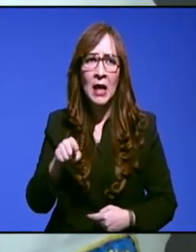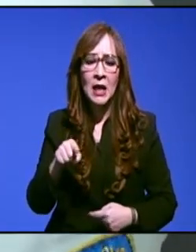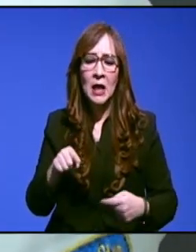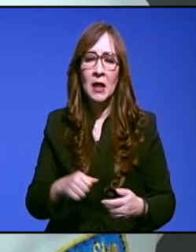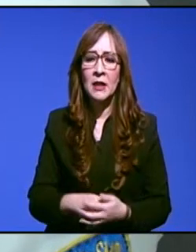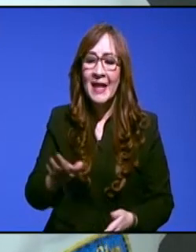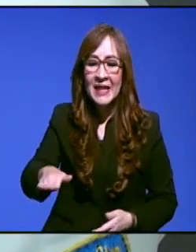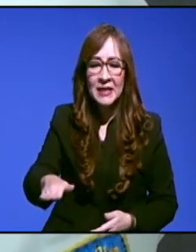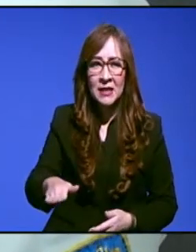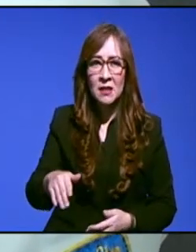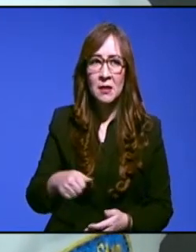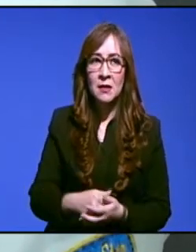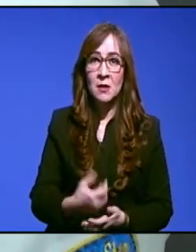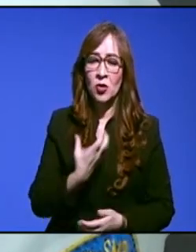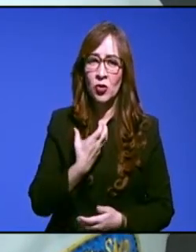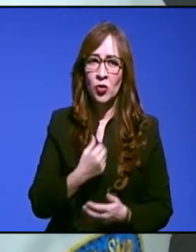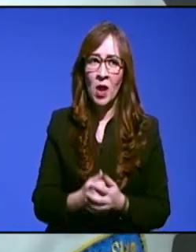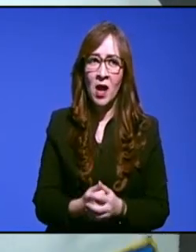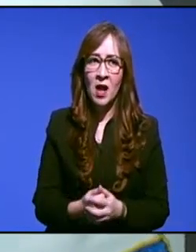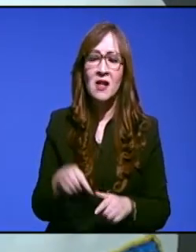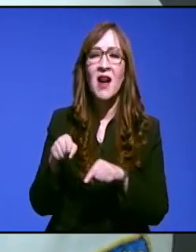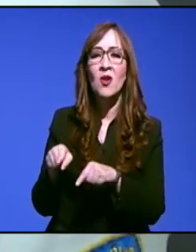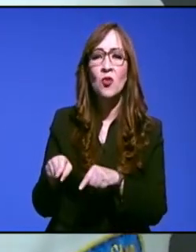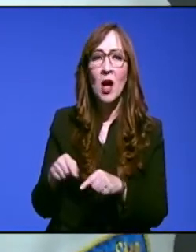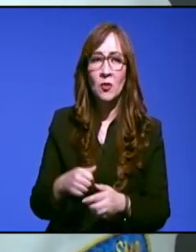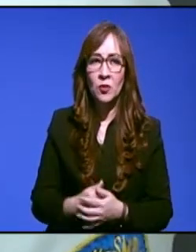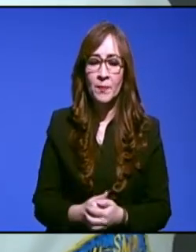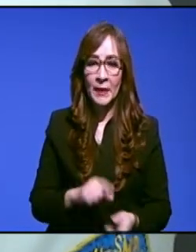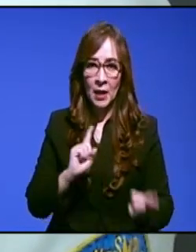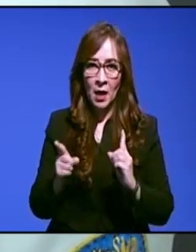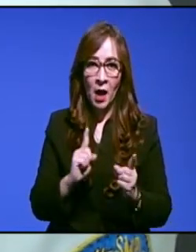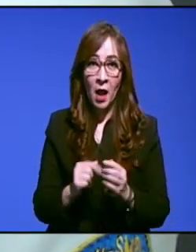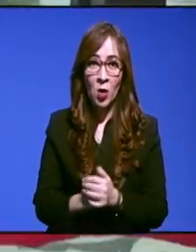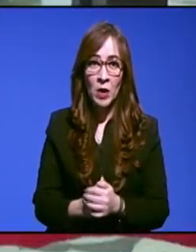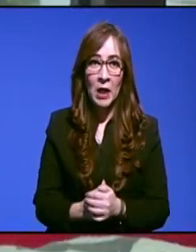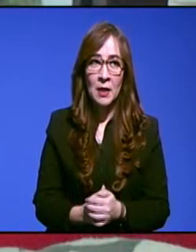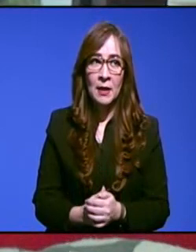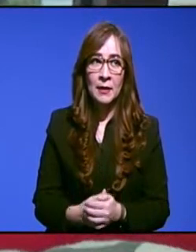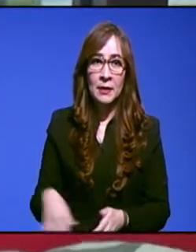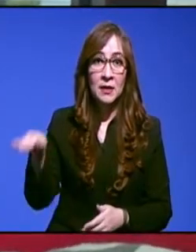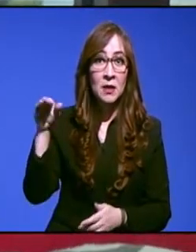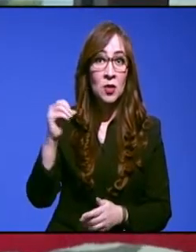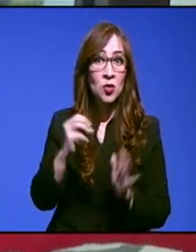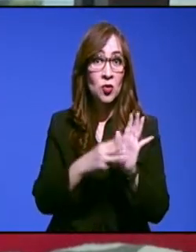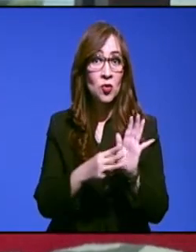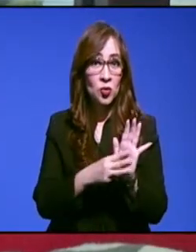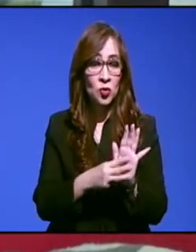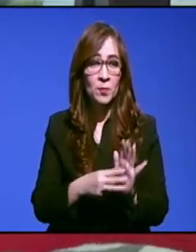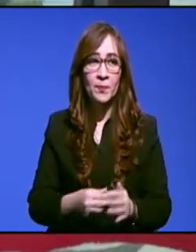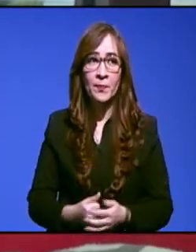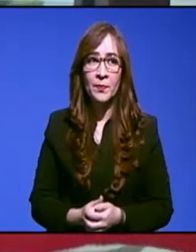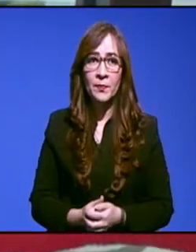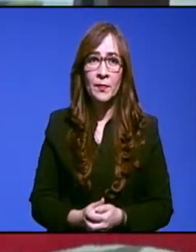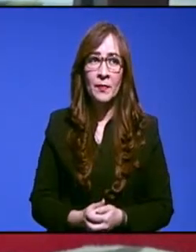kadang keganggu. Terus kalau enggak wifi-nya, jadi kalau lagi nge-zoom nih, suka tiba-tiba keluar gitu. Urusan rumah